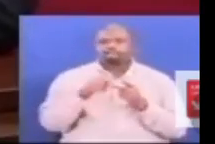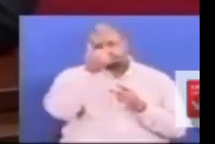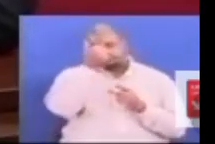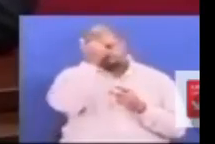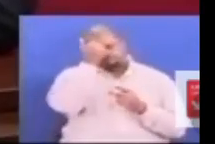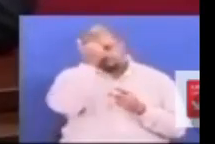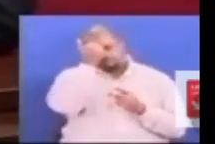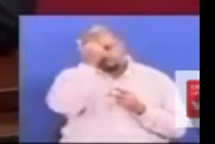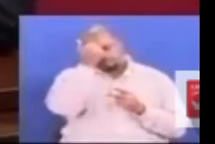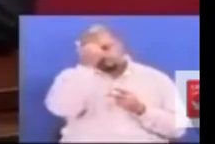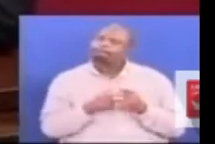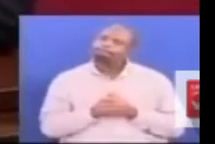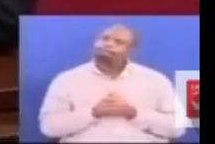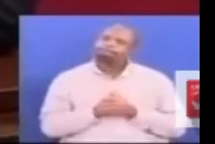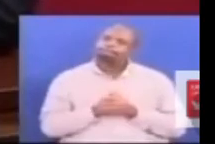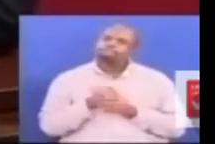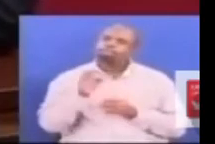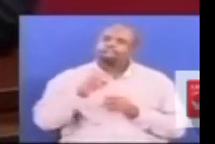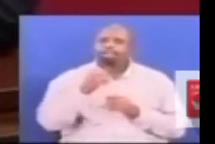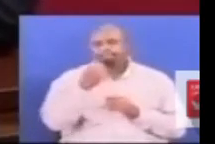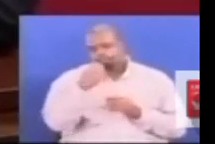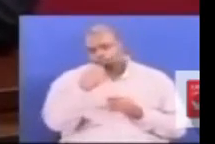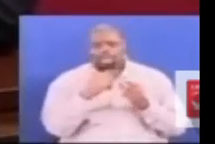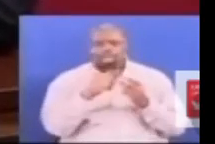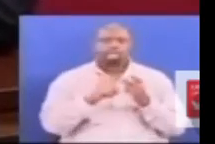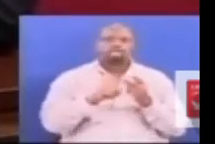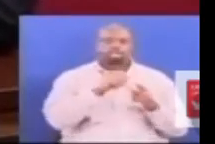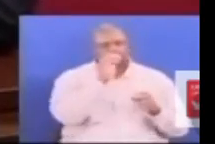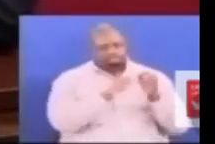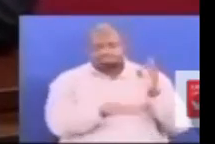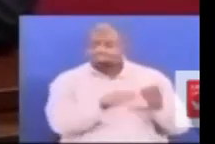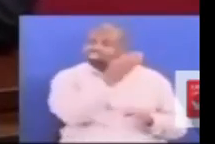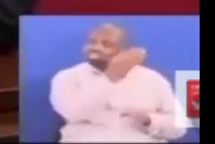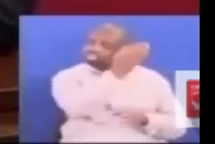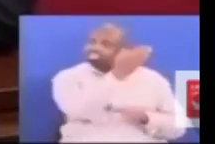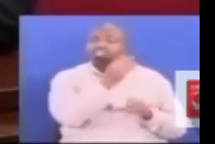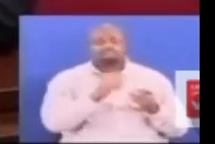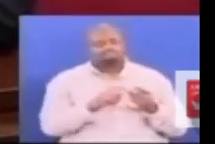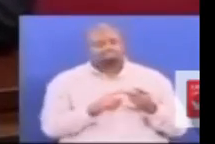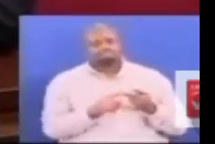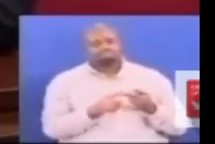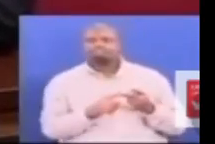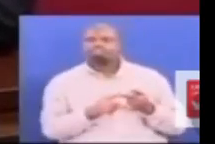nakumbuka wilaya za Mkuranga, Kibiti